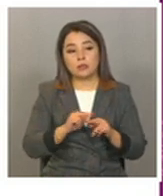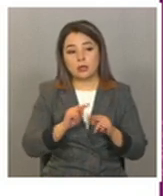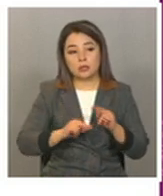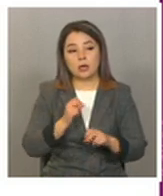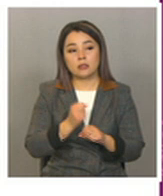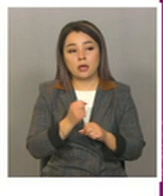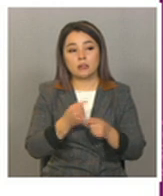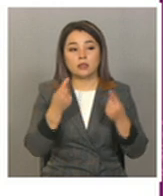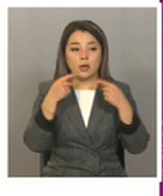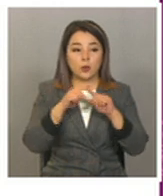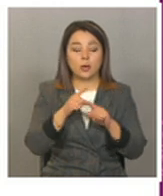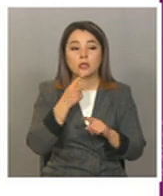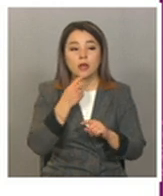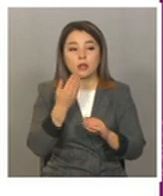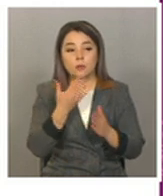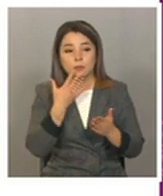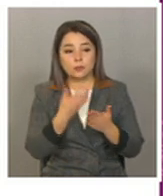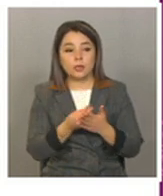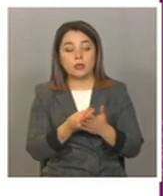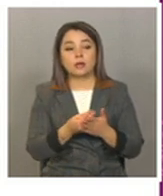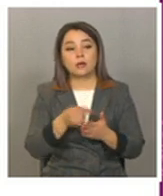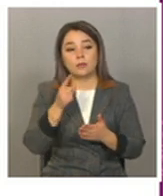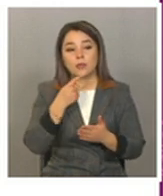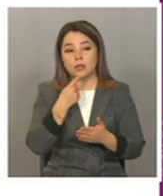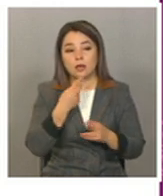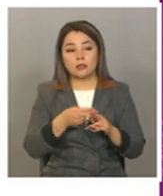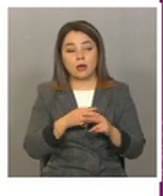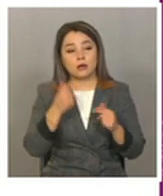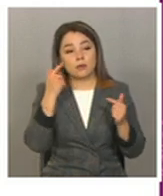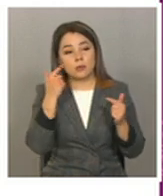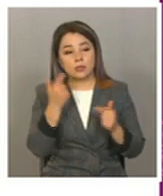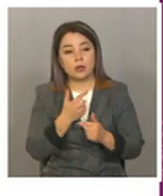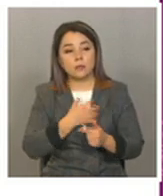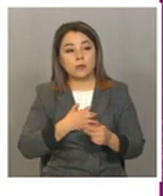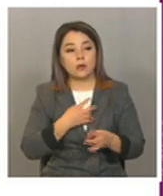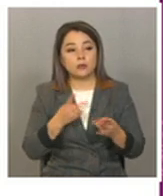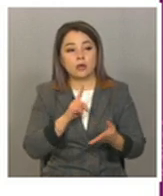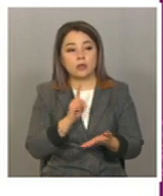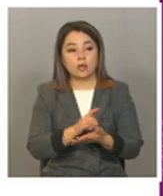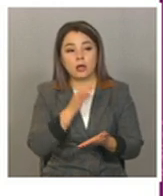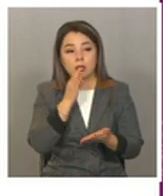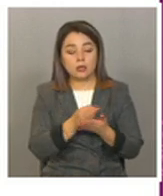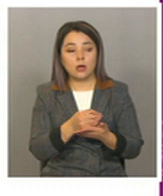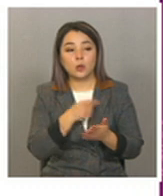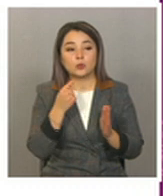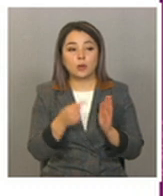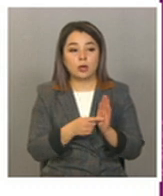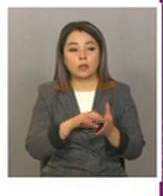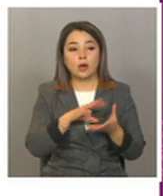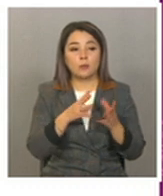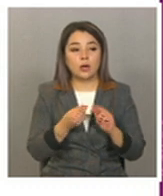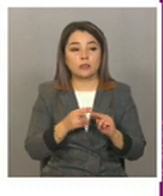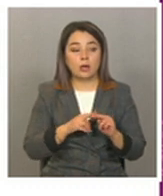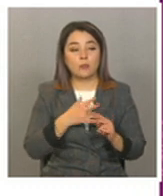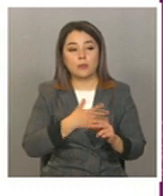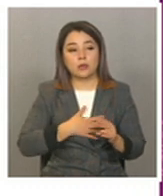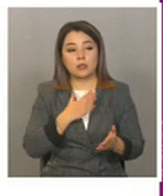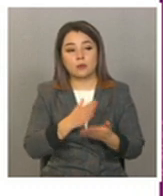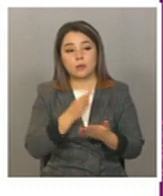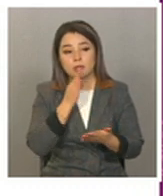технологияларды тіліміздің, тіл білімінің керегіне қалай жарата аламыз деген сұрақ баршамызды мазалауы